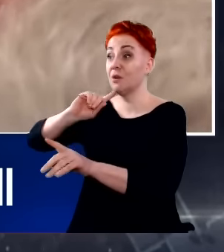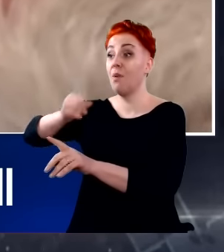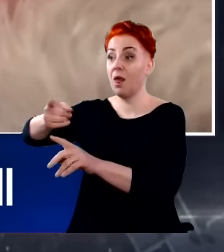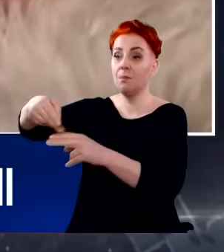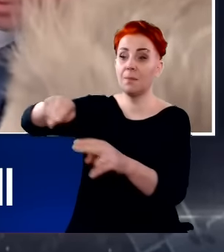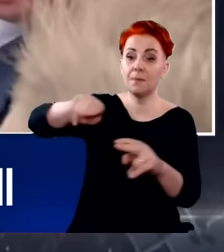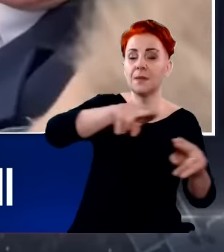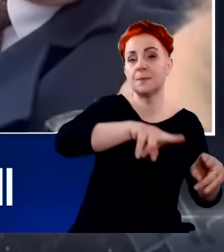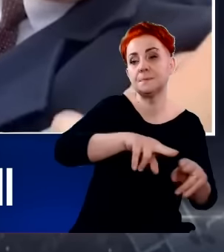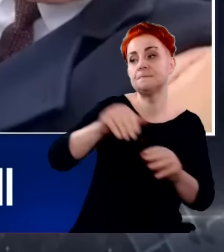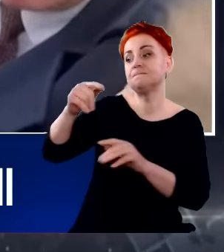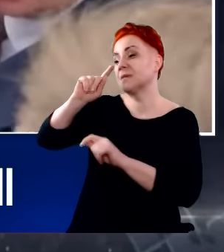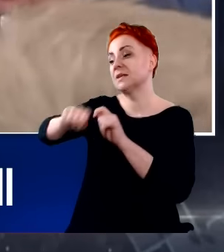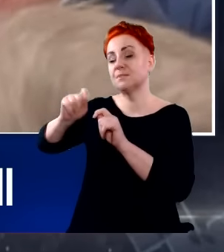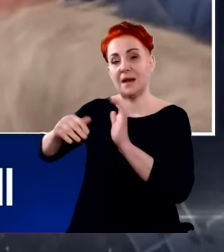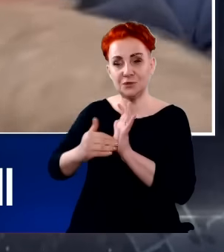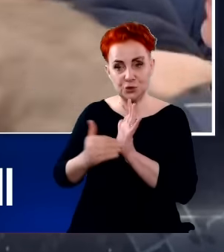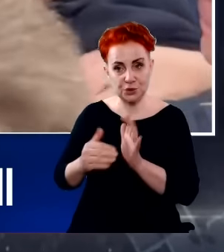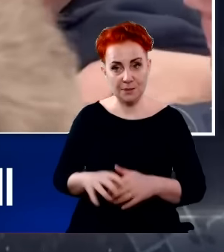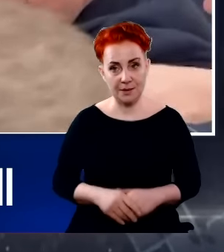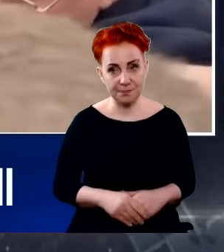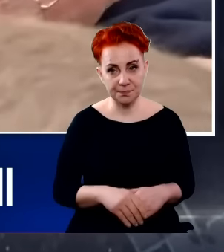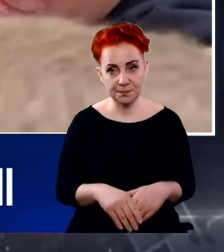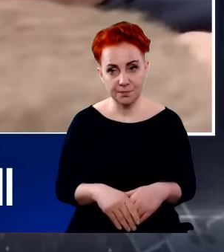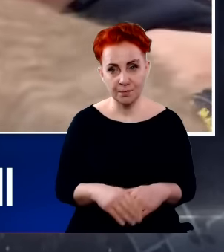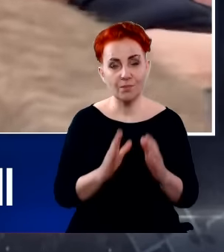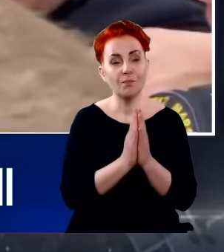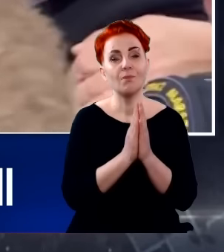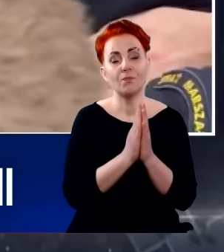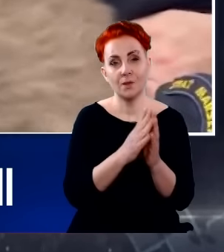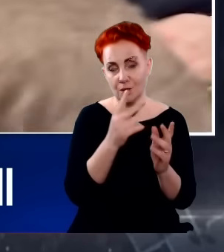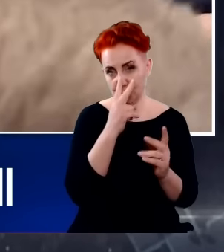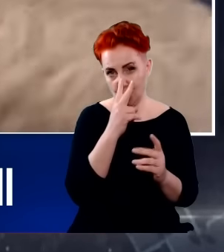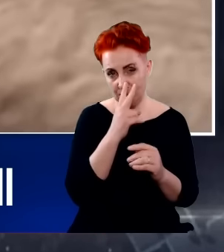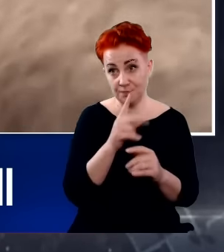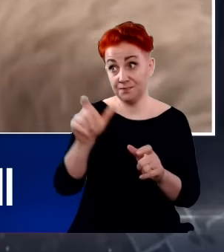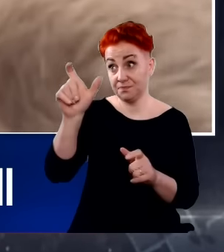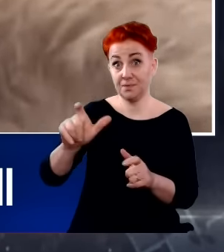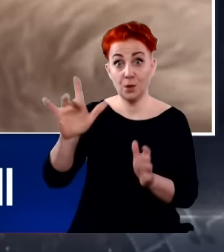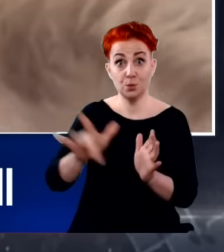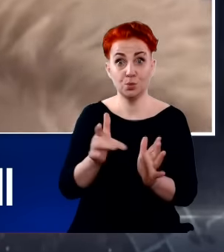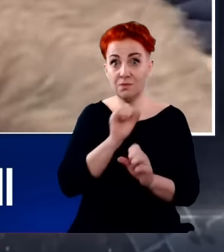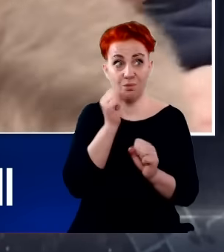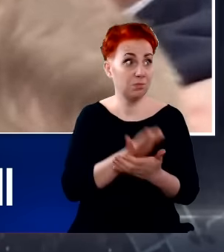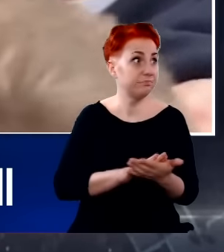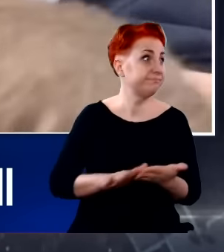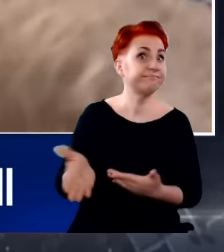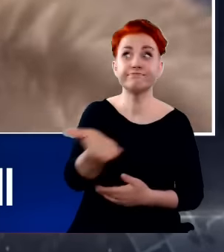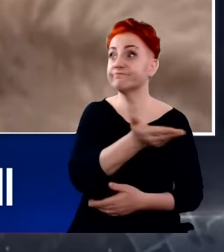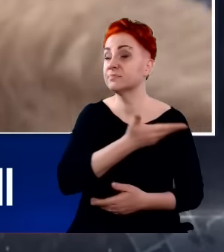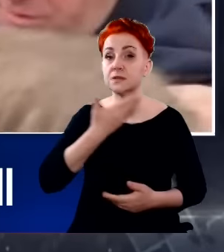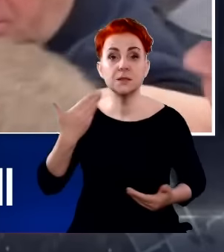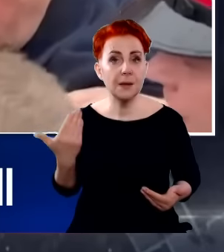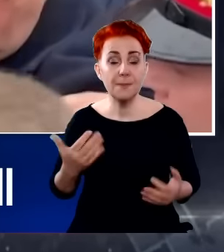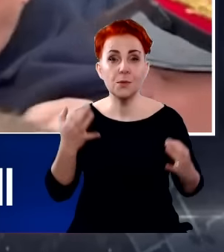należałoby to dokładnie sprawdzić. Proszę zwrócić uwagę, że właściwie w tej chwili Donalda Tuska nigdzie nie ma. Te rzeczy, które się działy dzisiaj